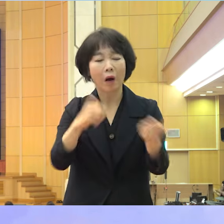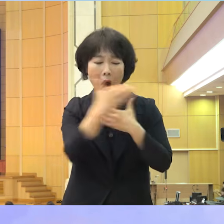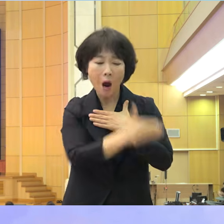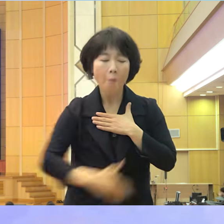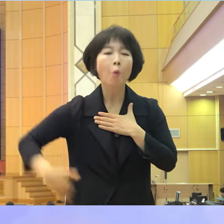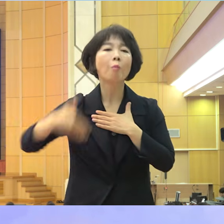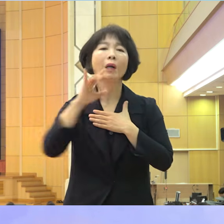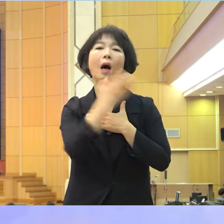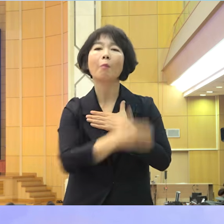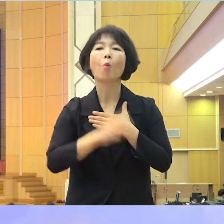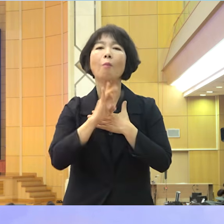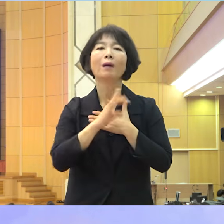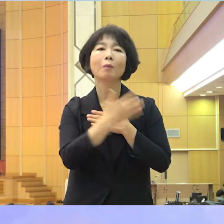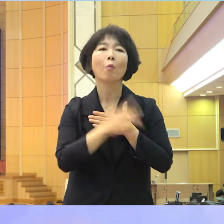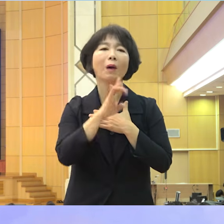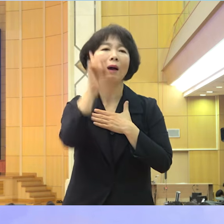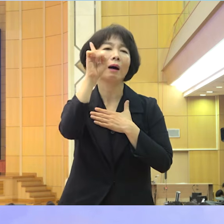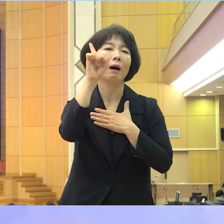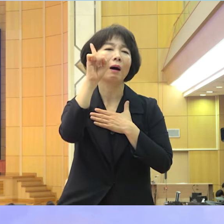존재로서만 사는 거예요.